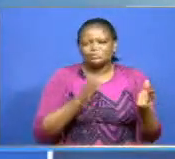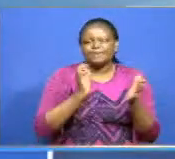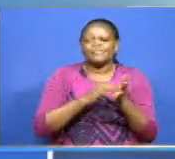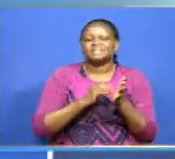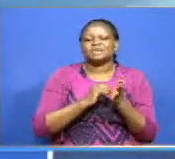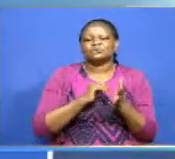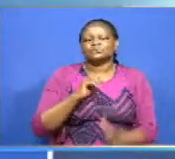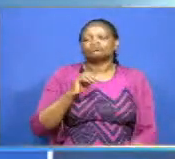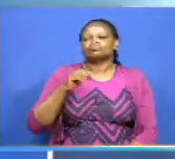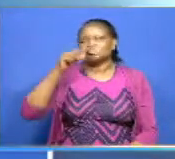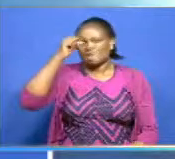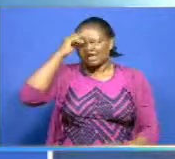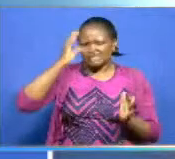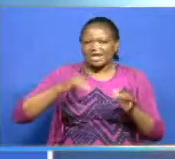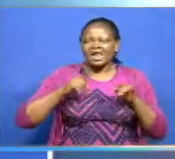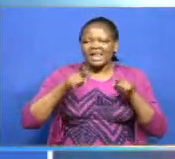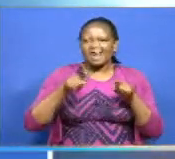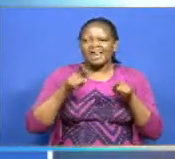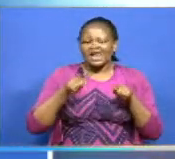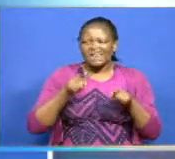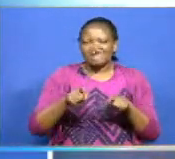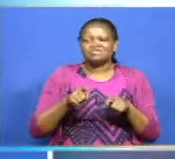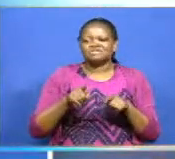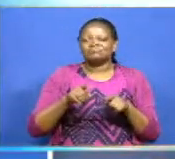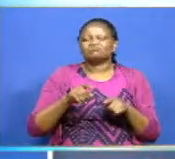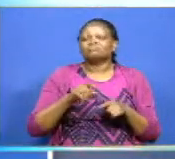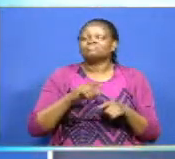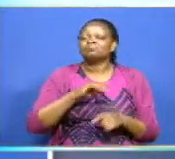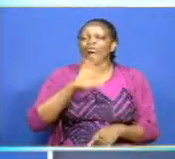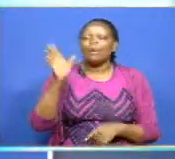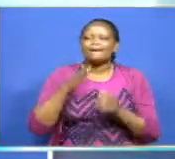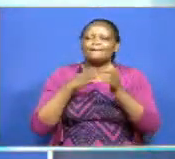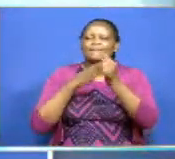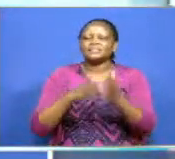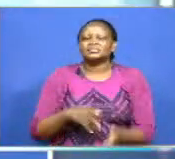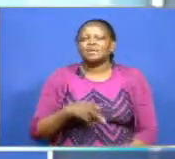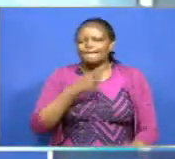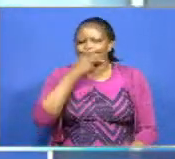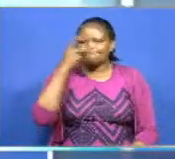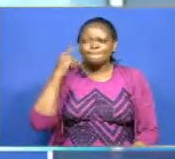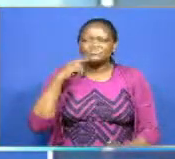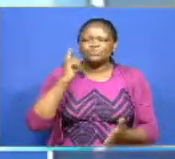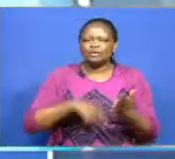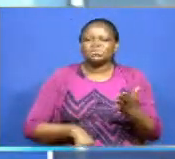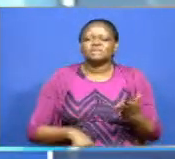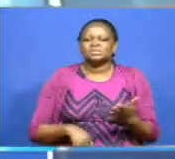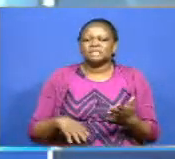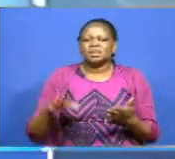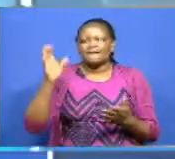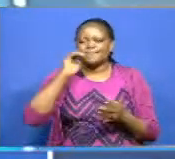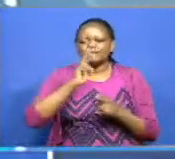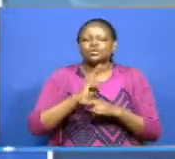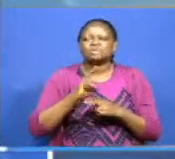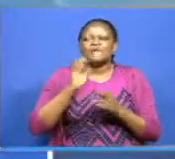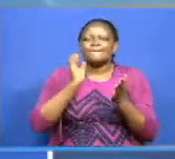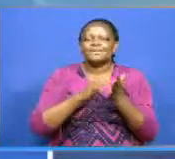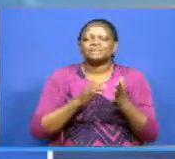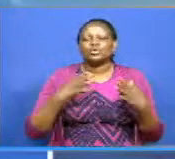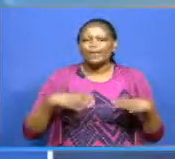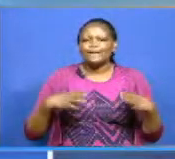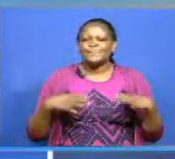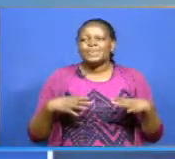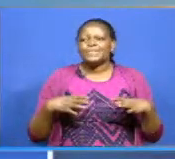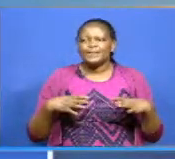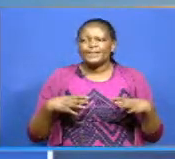Mutua ameshtumu kiongozi wa chama cha Wiper Kalonzo Musyoka kwa kile ambacho amesema ni kutumia watu wa kaunti ya Machakos